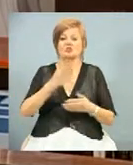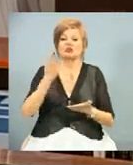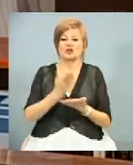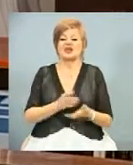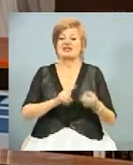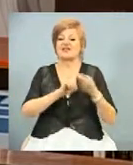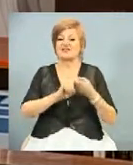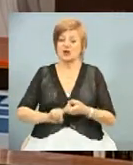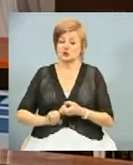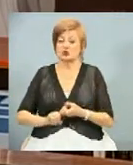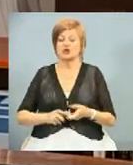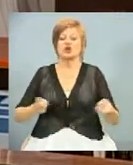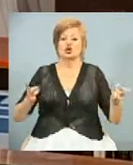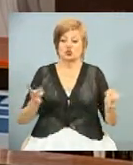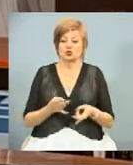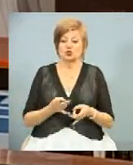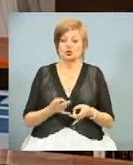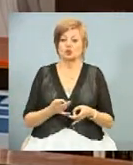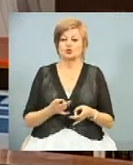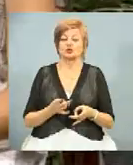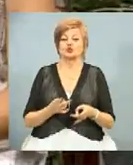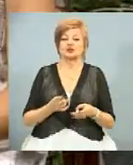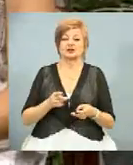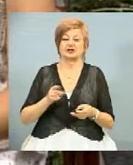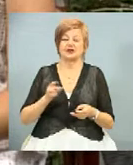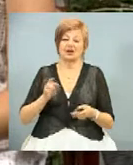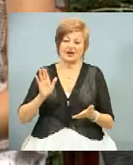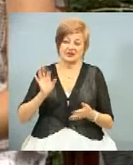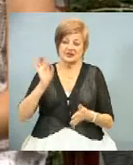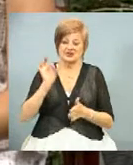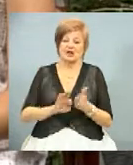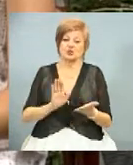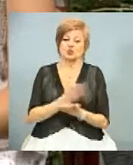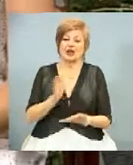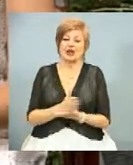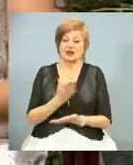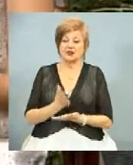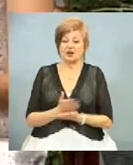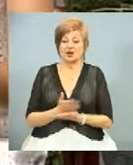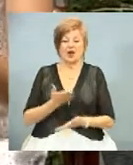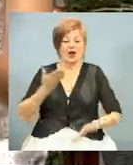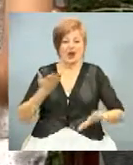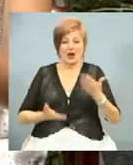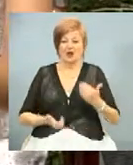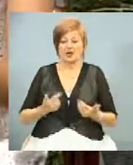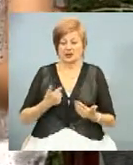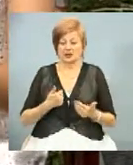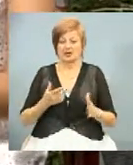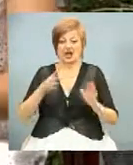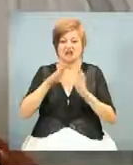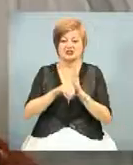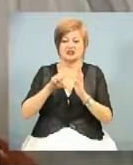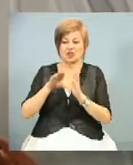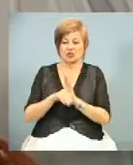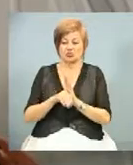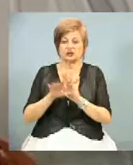вірус, і їх треба чи не закачувати, чи відразу удаляти. А якщо я завантажую якийсь певний